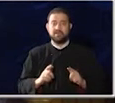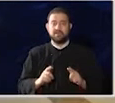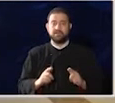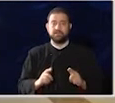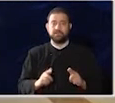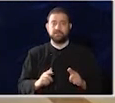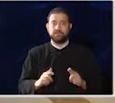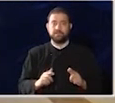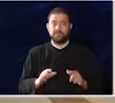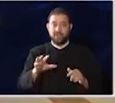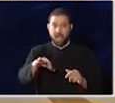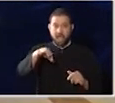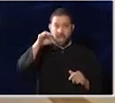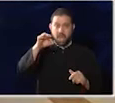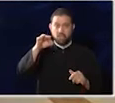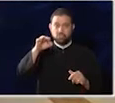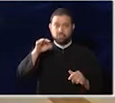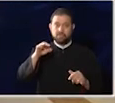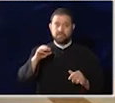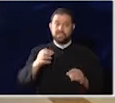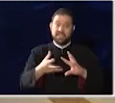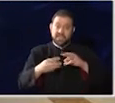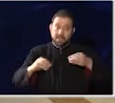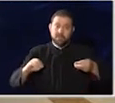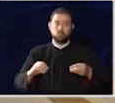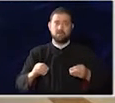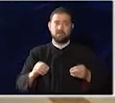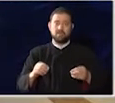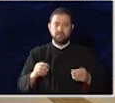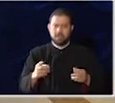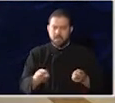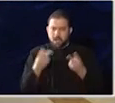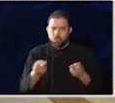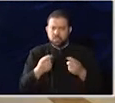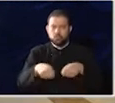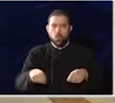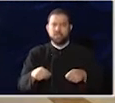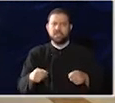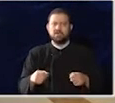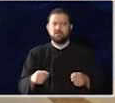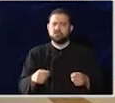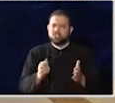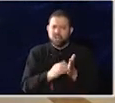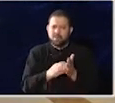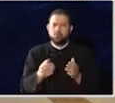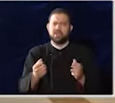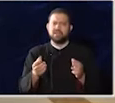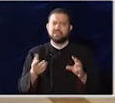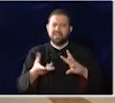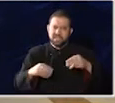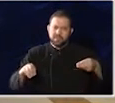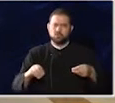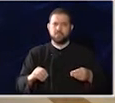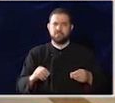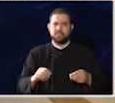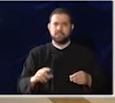siguranță alegem să ne vindecăm. Căutăm toate mijloacele pentru a ne vindeca. Și suntem conștienți